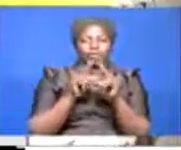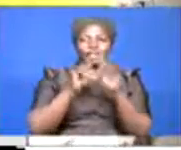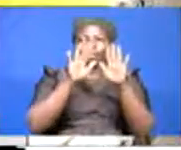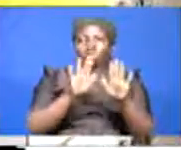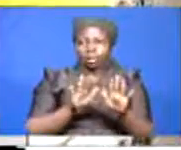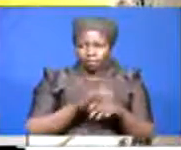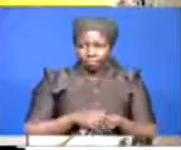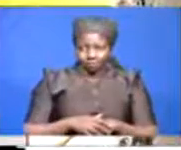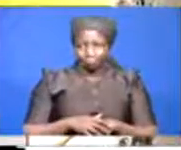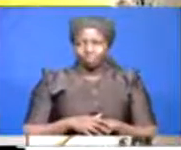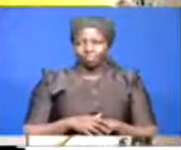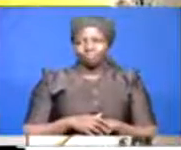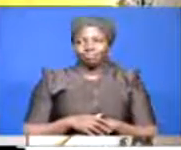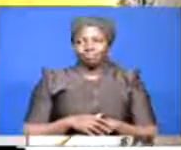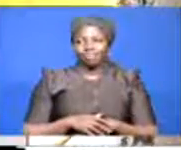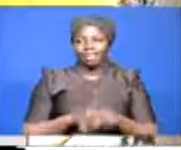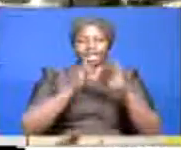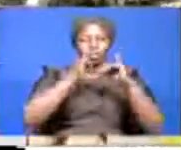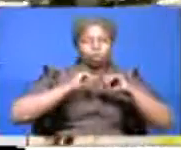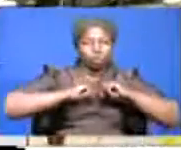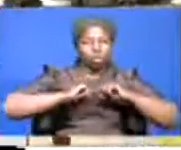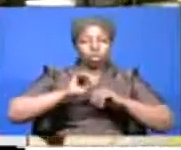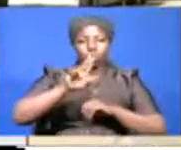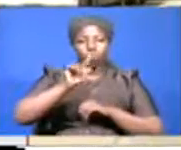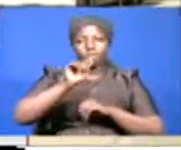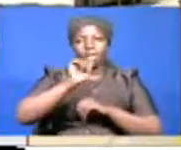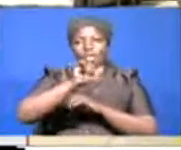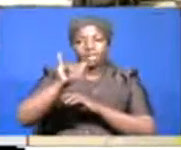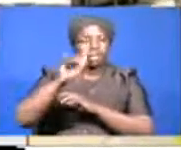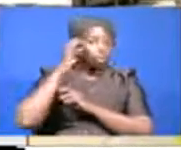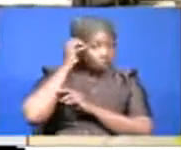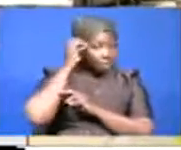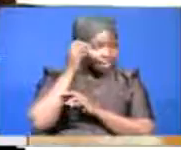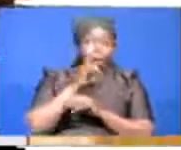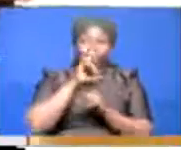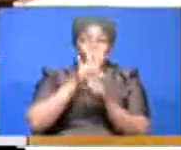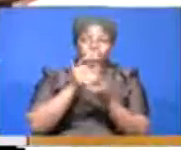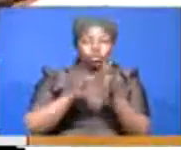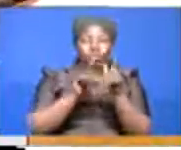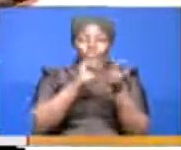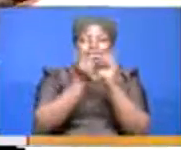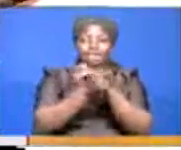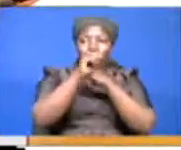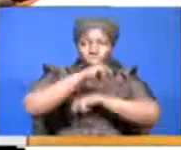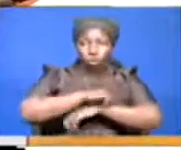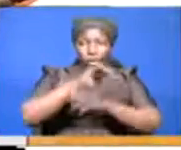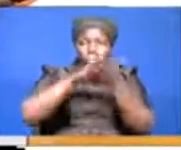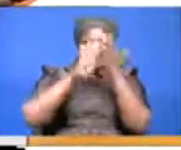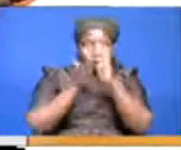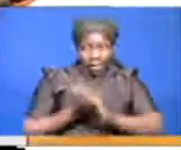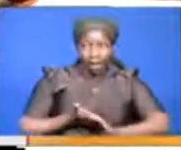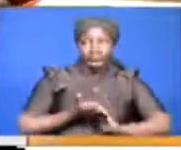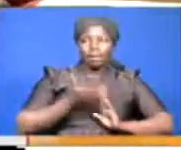Mwenyekiti mpya wa chuo cha utalii David Wamati ameahidi kubadilisha chuo hicho kuwa chuo bora zaidi katika sekta ya hoteli na utalii kote